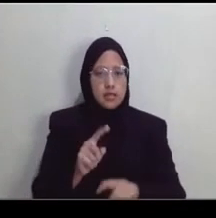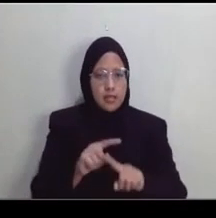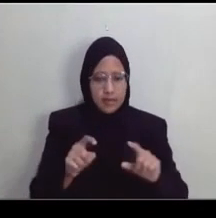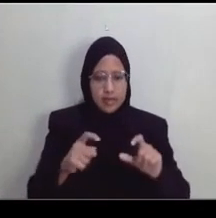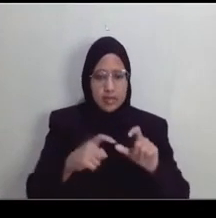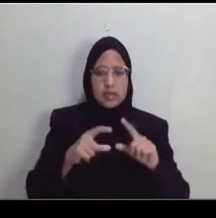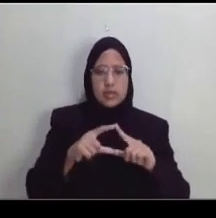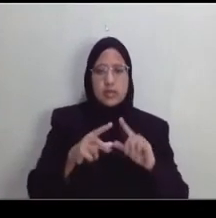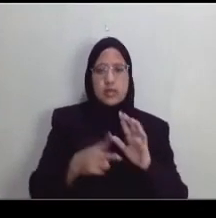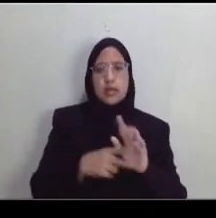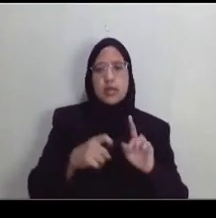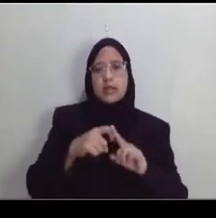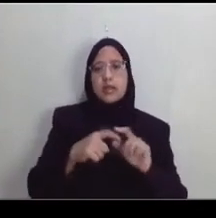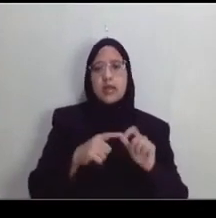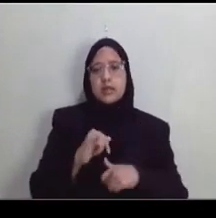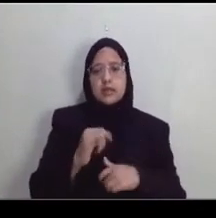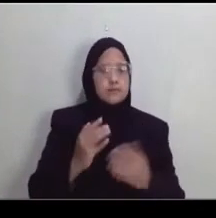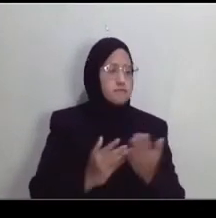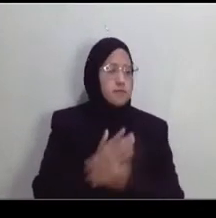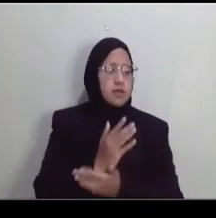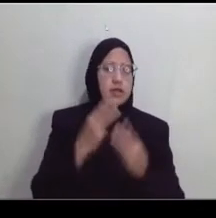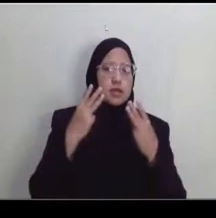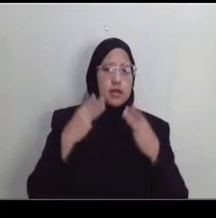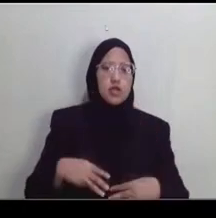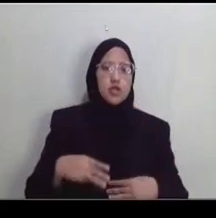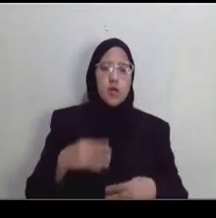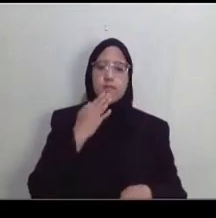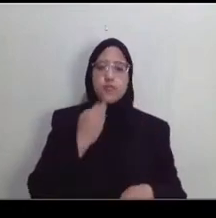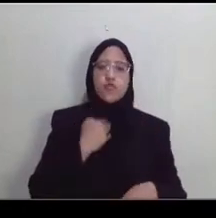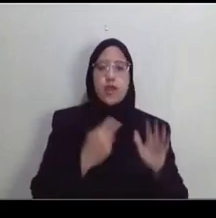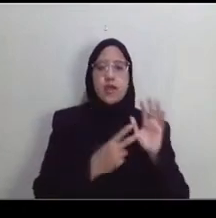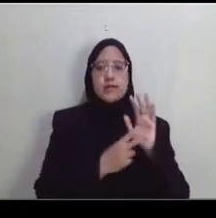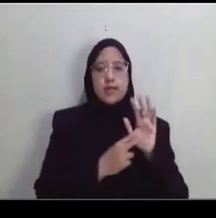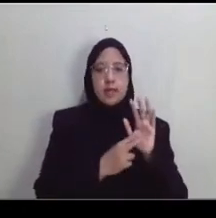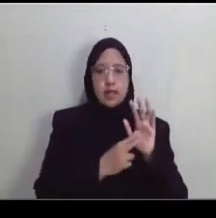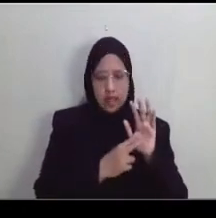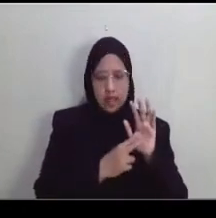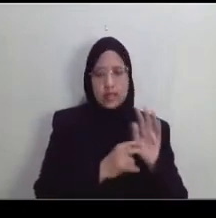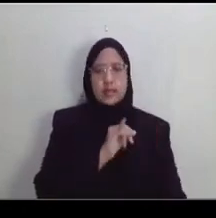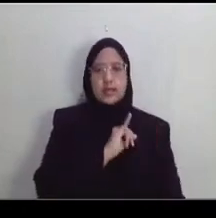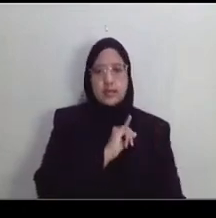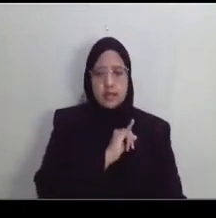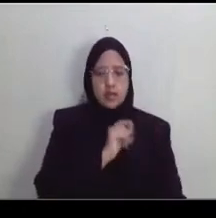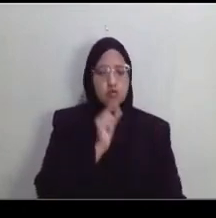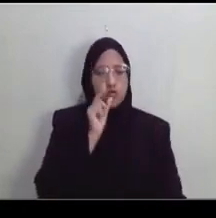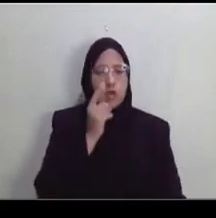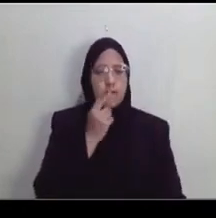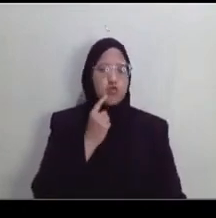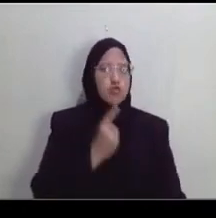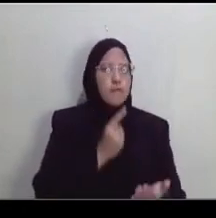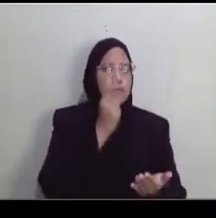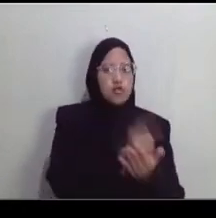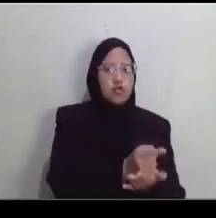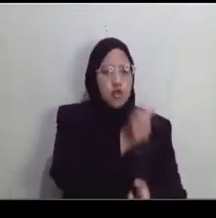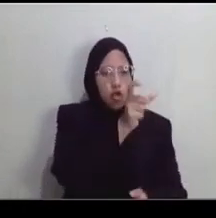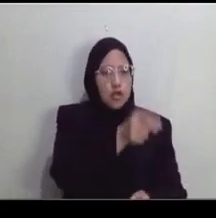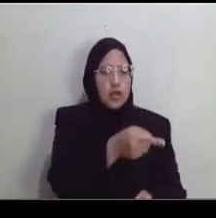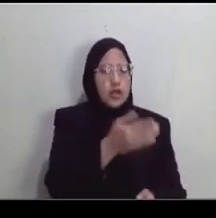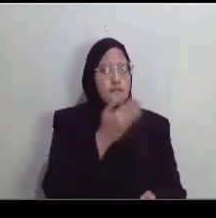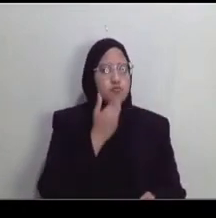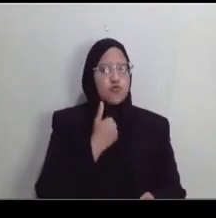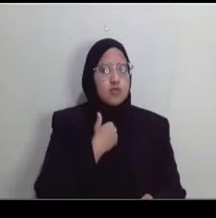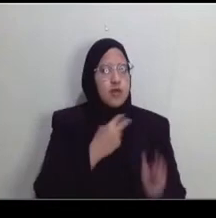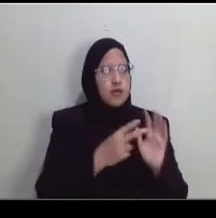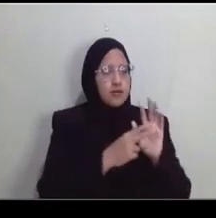memiliki nuansa panduan moral yang menuntut kesadaran atau konsistensi